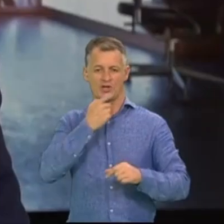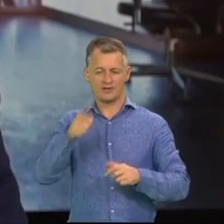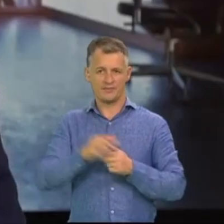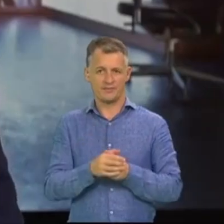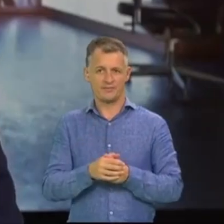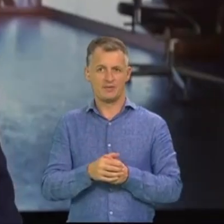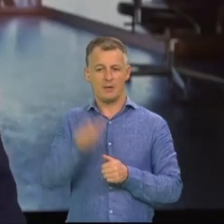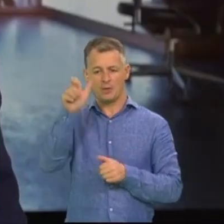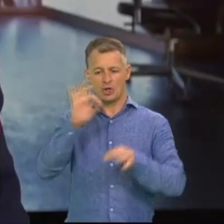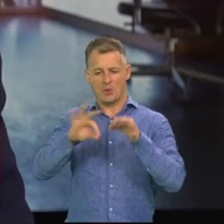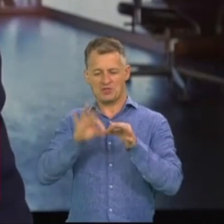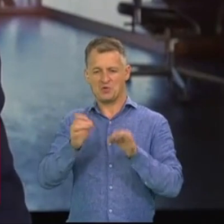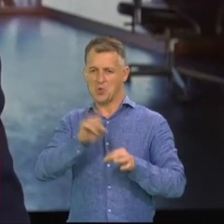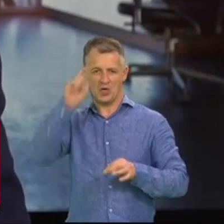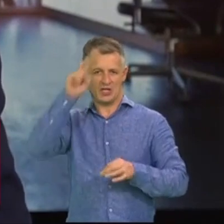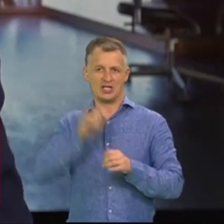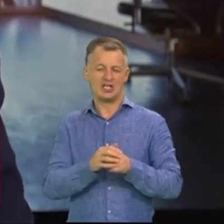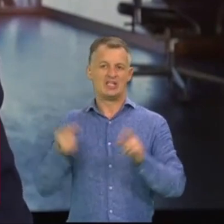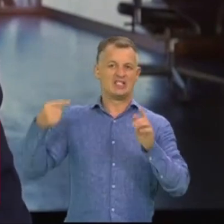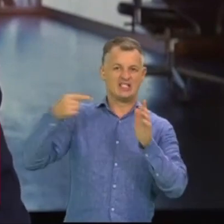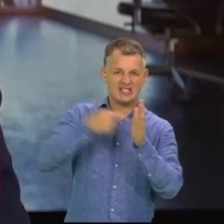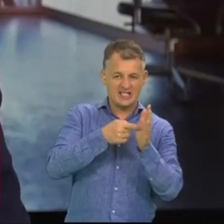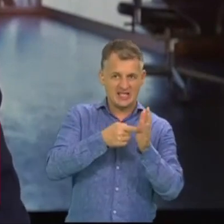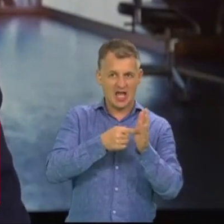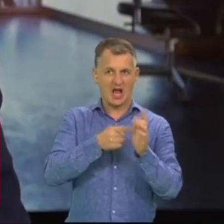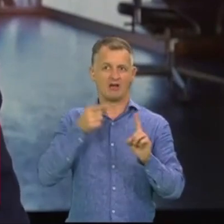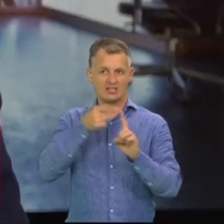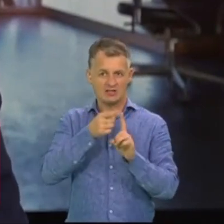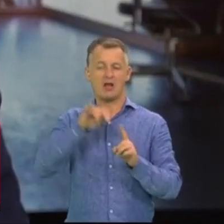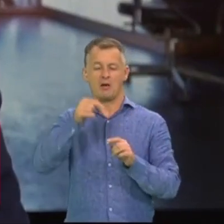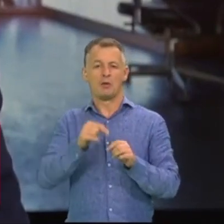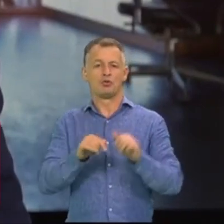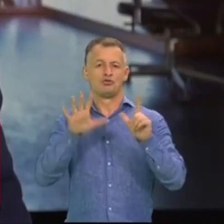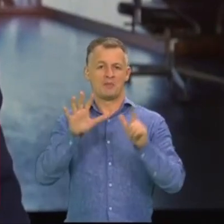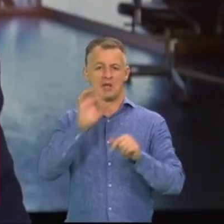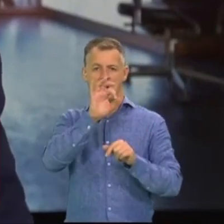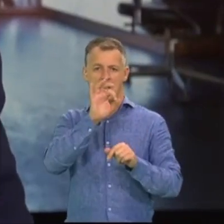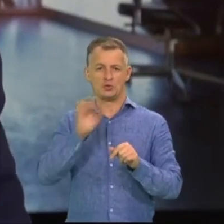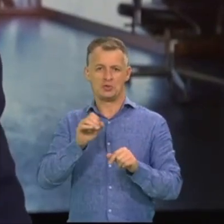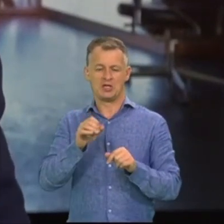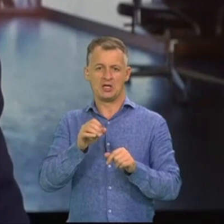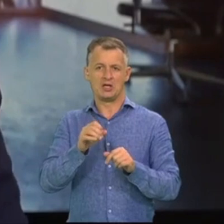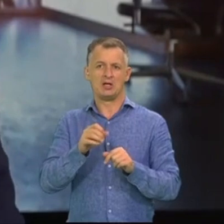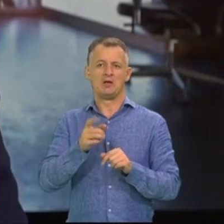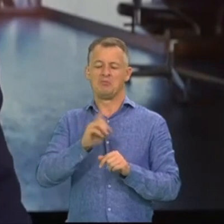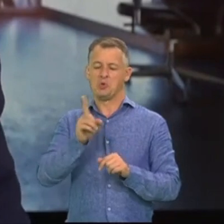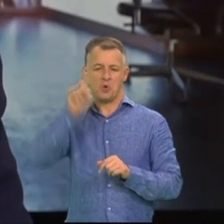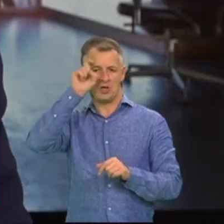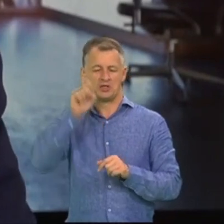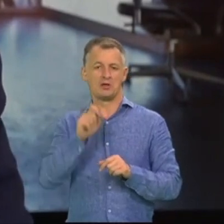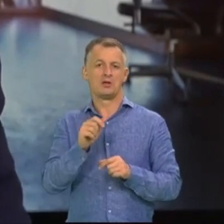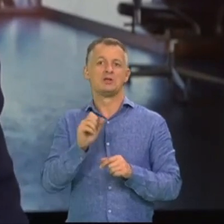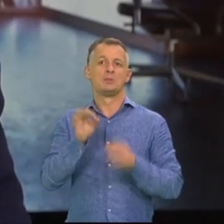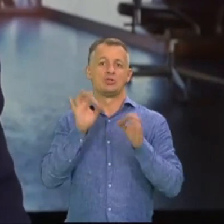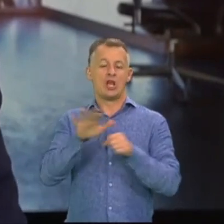avea o inflație de 7-8% devine tot mai îndepărtată, mai cu seamă că în această toamnă vom vedea și impactul scumpirii carburanților,